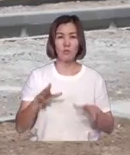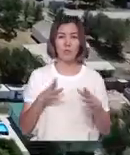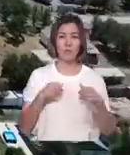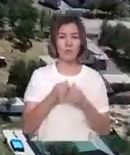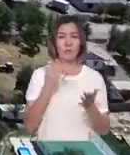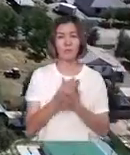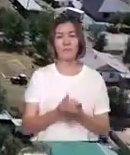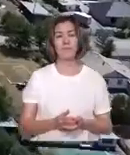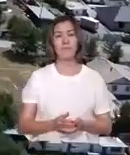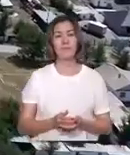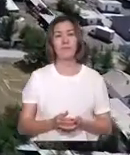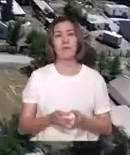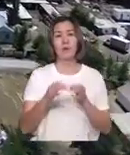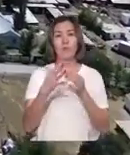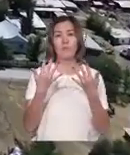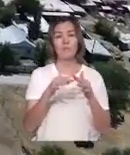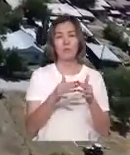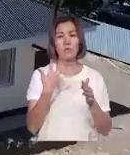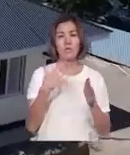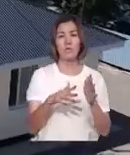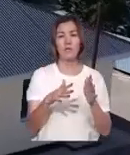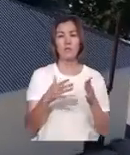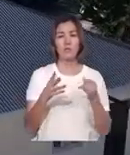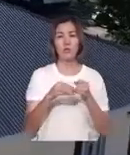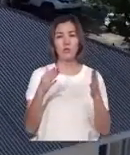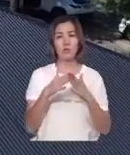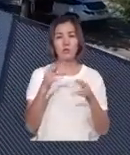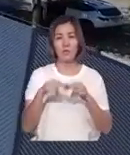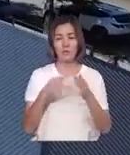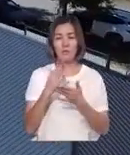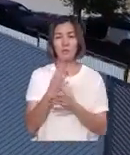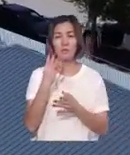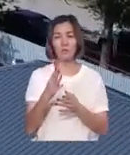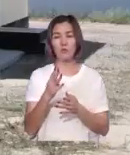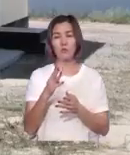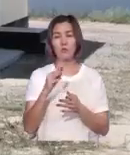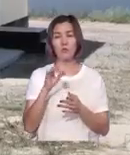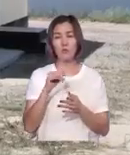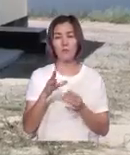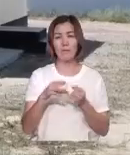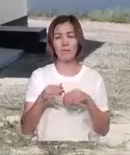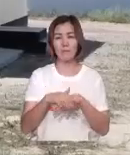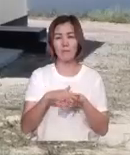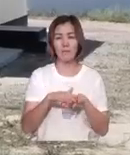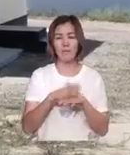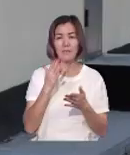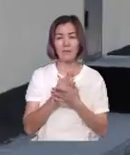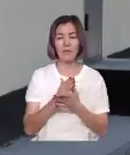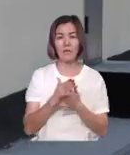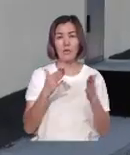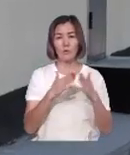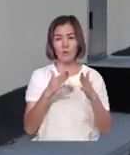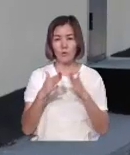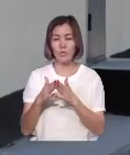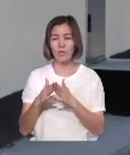жатады. Бұдан бөлек 15 ауылда 50 жер үй салынып жатыр. Оның төртеуі Жоламан елді мекенінде бой көтерген. Бұл баспаналар да